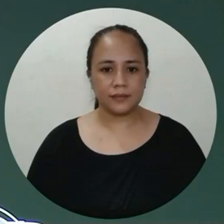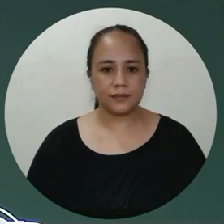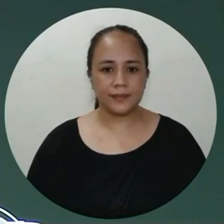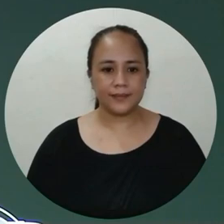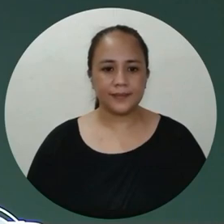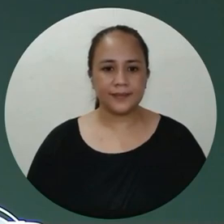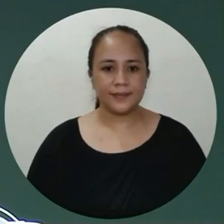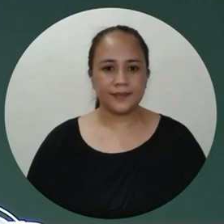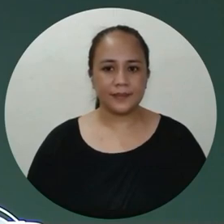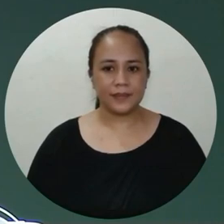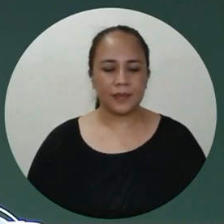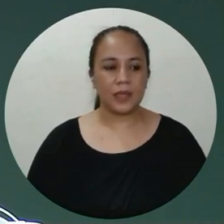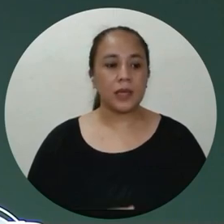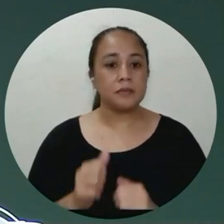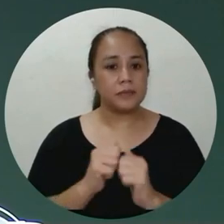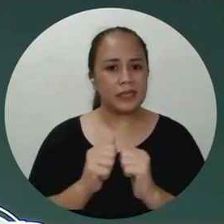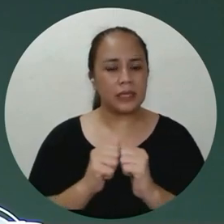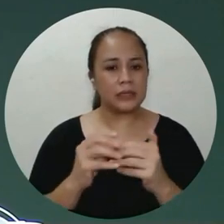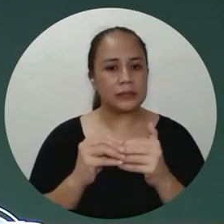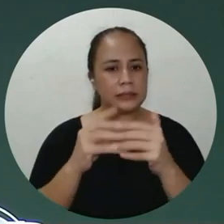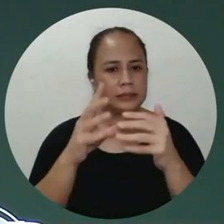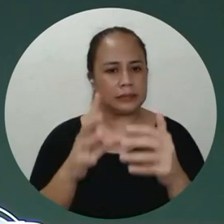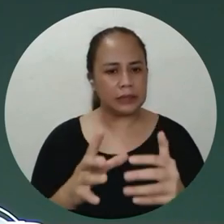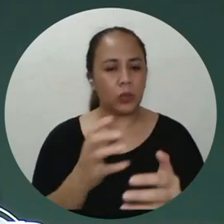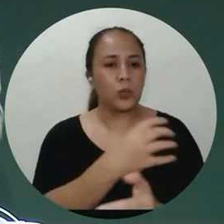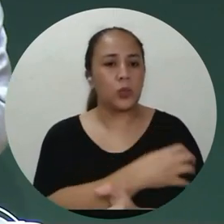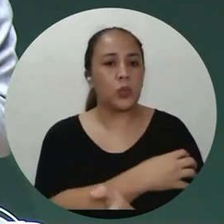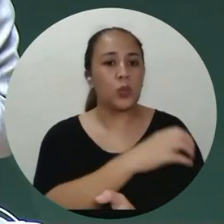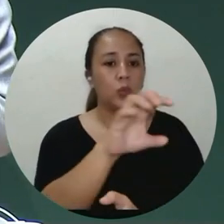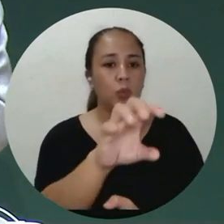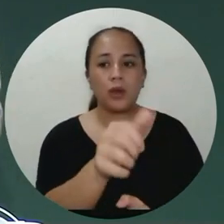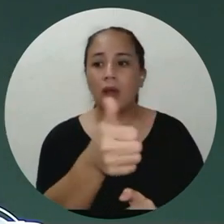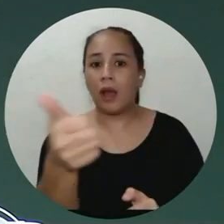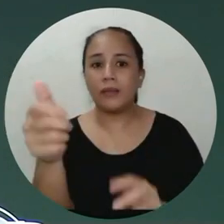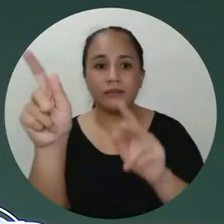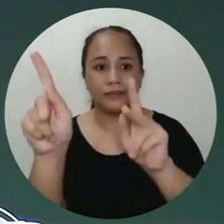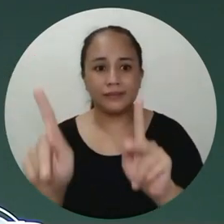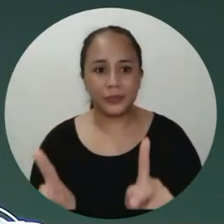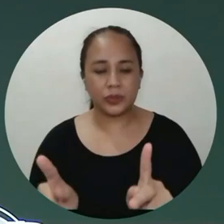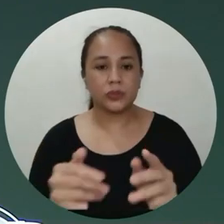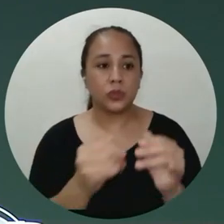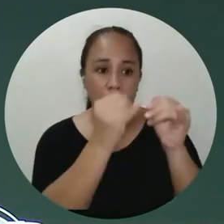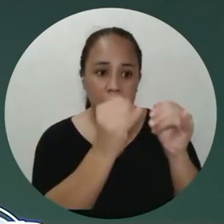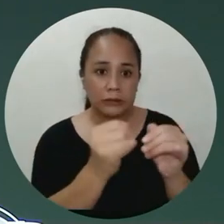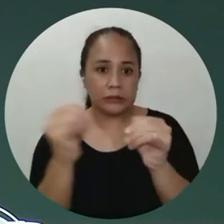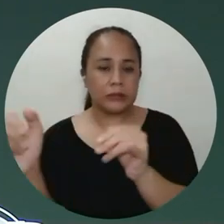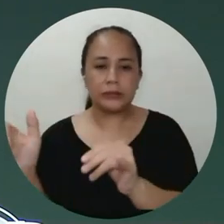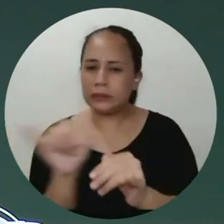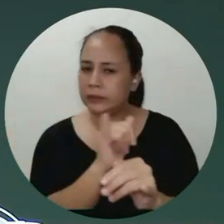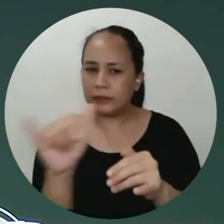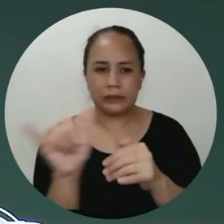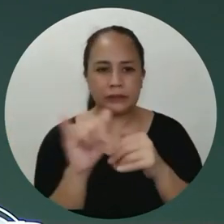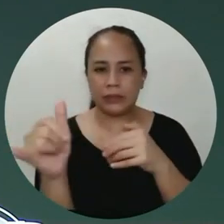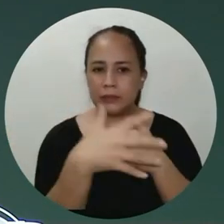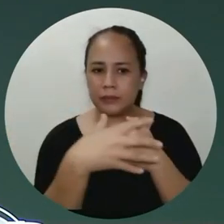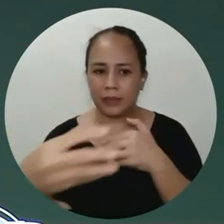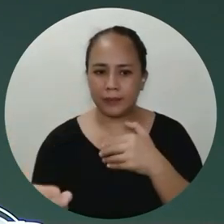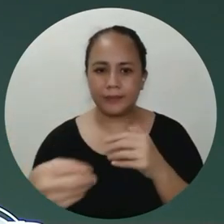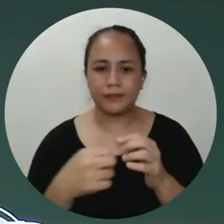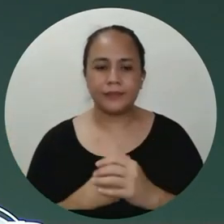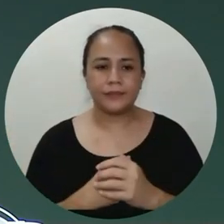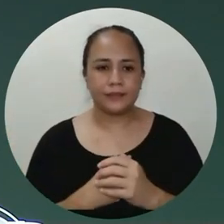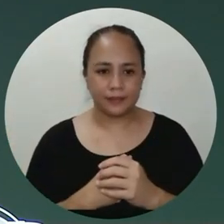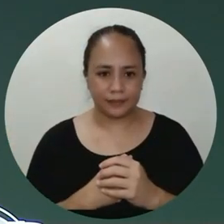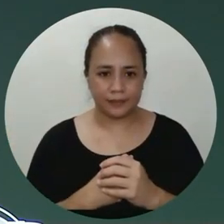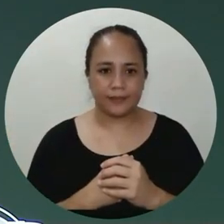자입니다. It is the leader who empowers someone so that that other individual can do 그 something. 예수님이 제자들에게 무언가